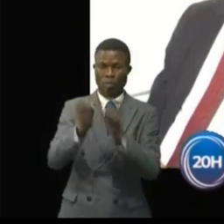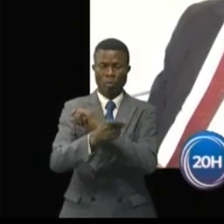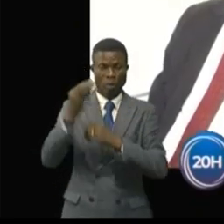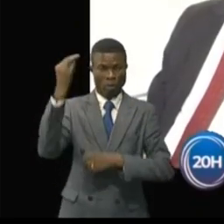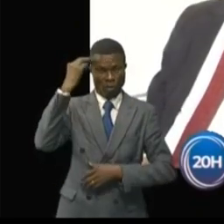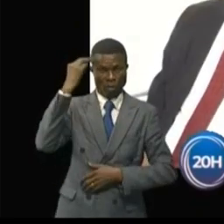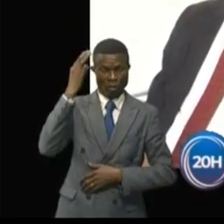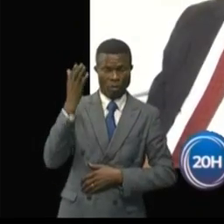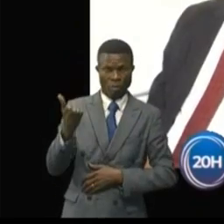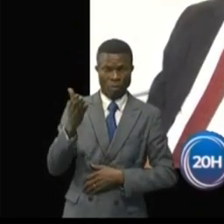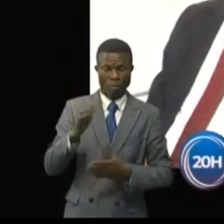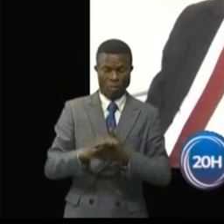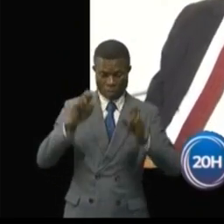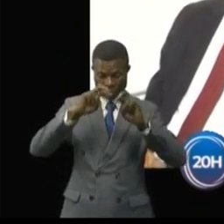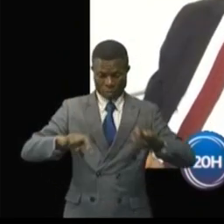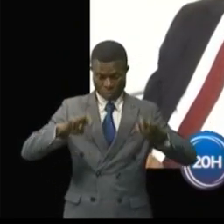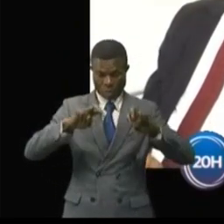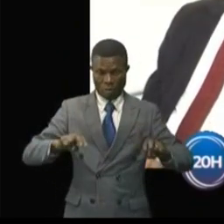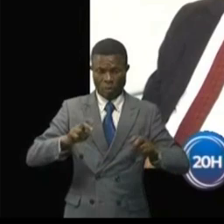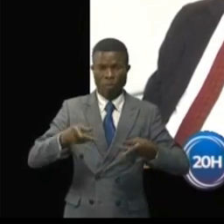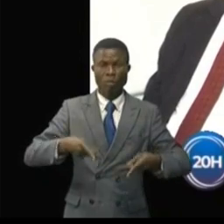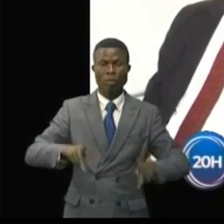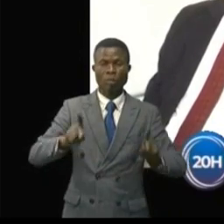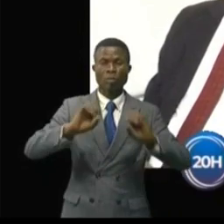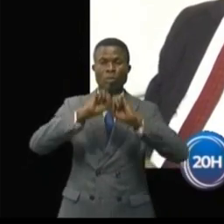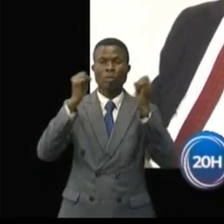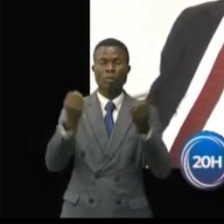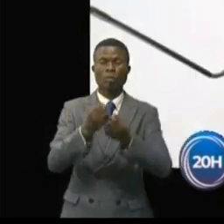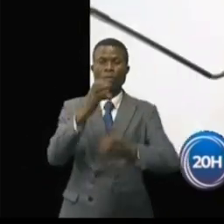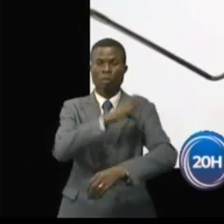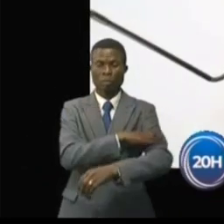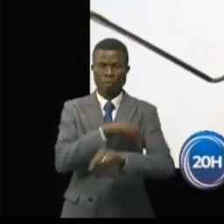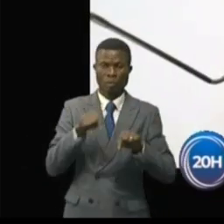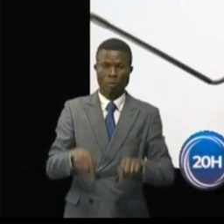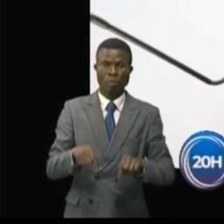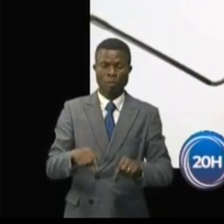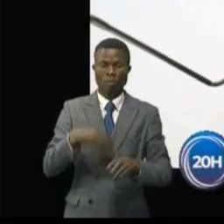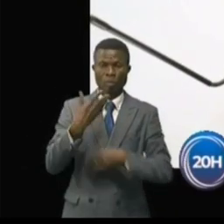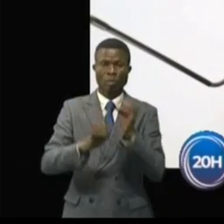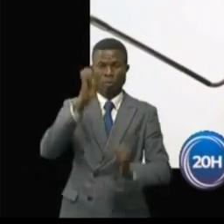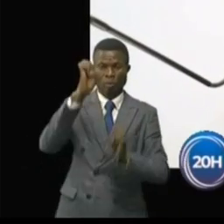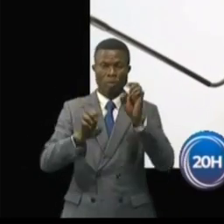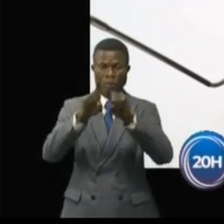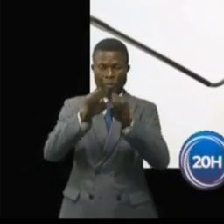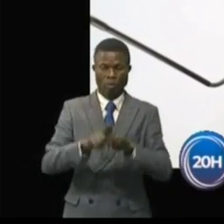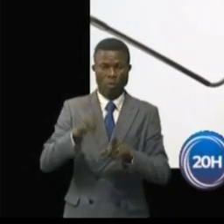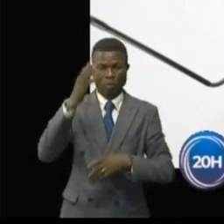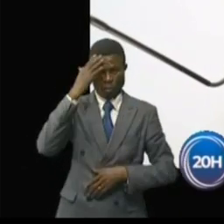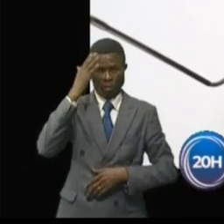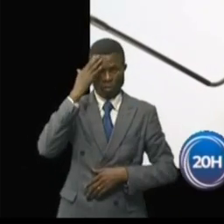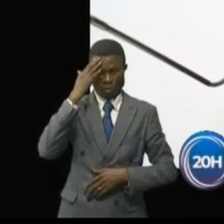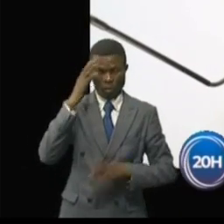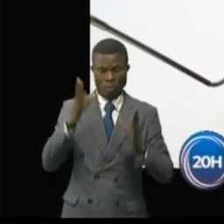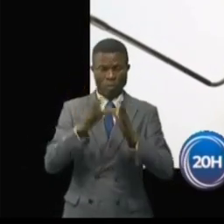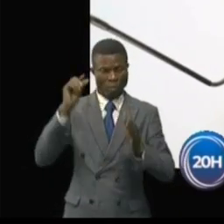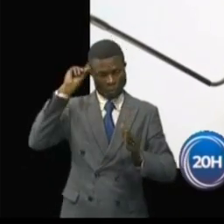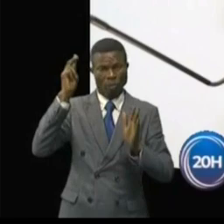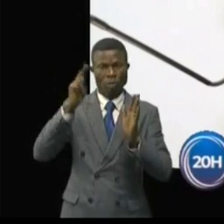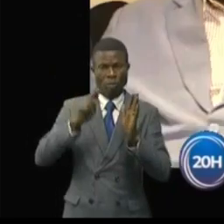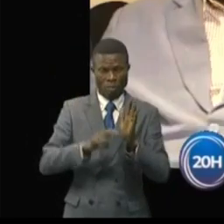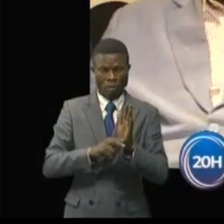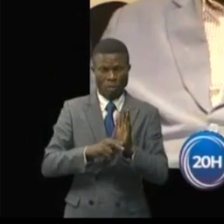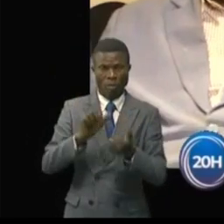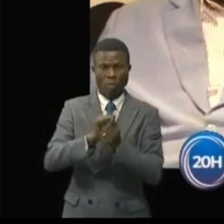mentalités. L'enquête a donc permis à la société civile locale d'évaluer et de s'entretenir avec son gouvernement sur